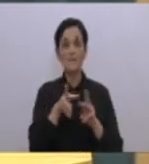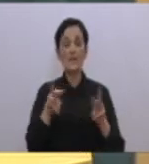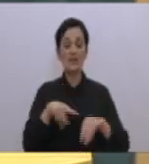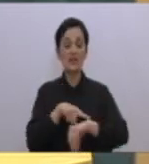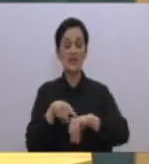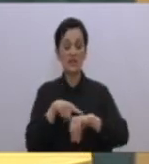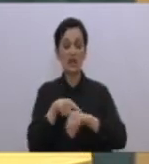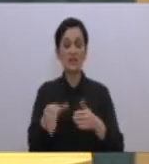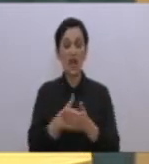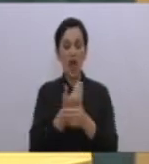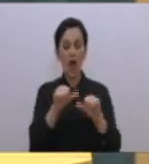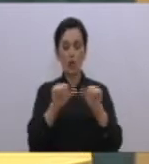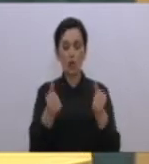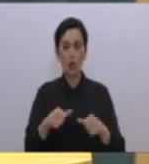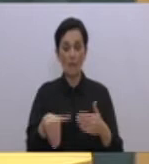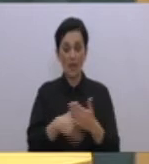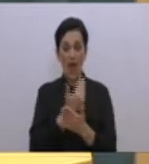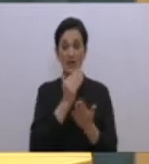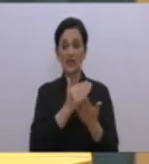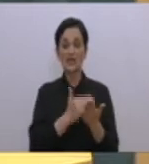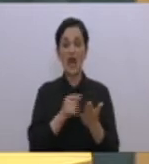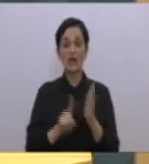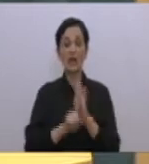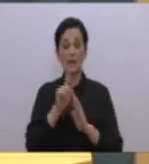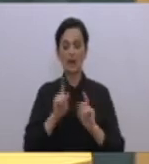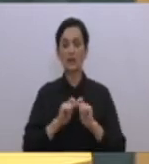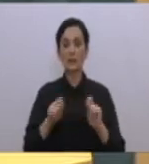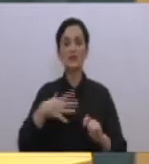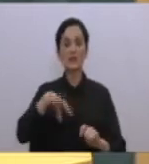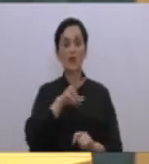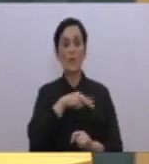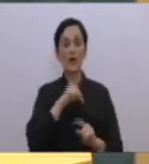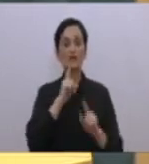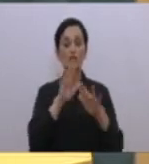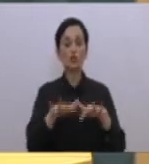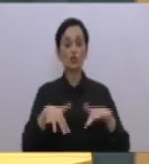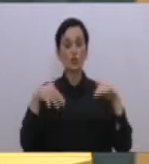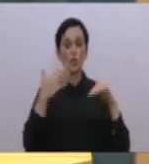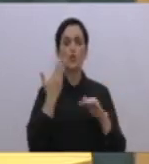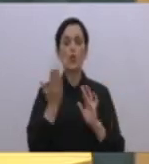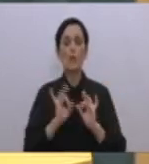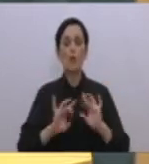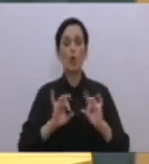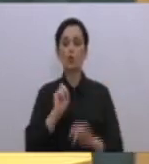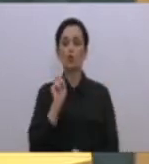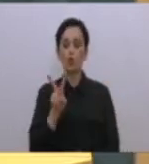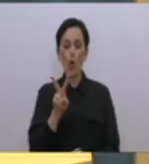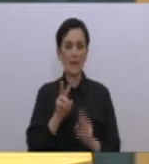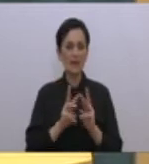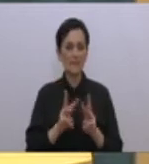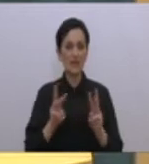საათის ახალ ფორმატში, რომელიც ახალი რეგლამენტით დამკვიდრდა, საქართველოს პარლამენტის პლენარულ სხდომაზე მოხსენებები წარმოადგინა 12